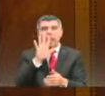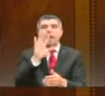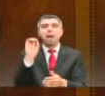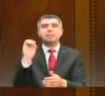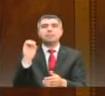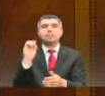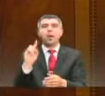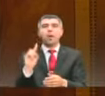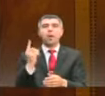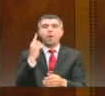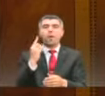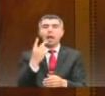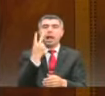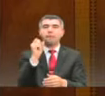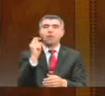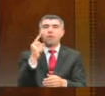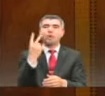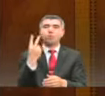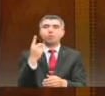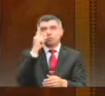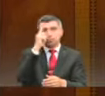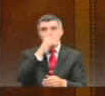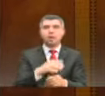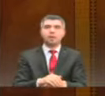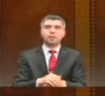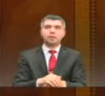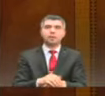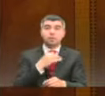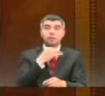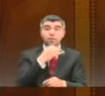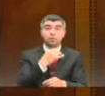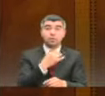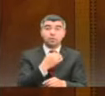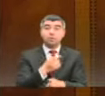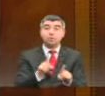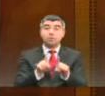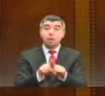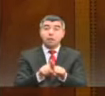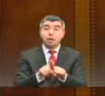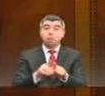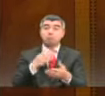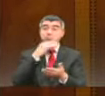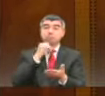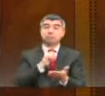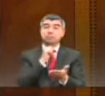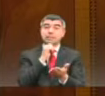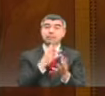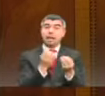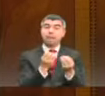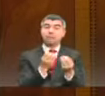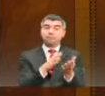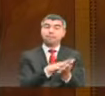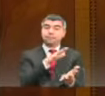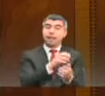50 الأوائل في أفق سنة 2021 بإذن الله. وهذا يحتاج إلى حزمة من الإجراءات التي سنقوم